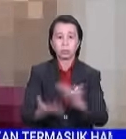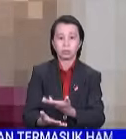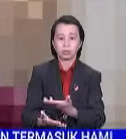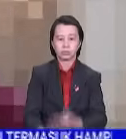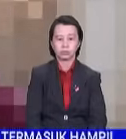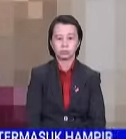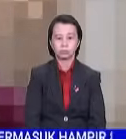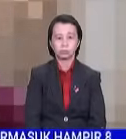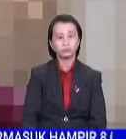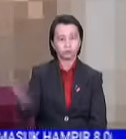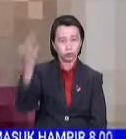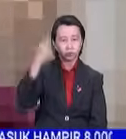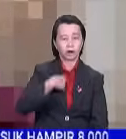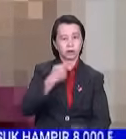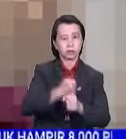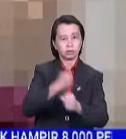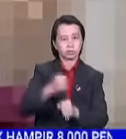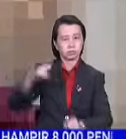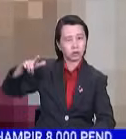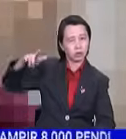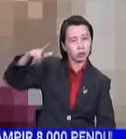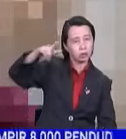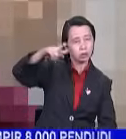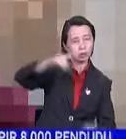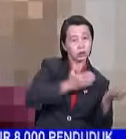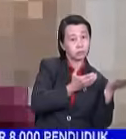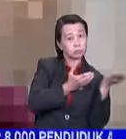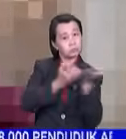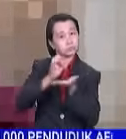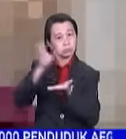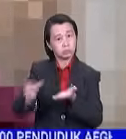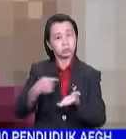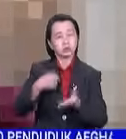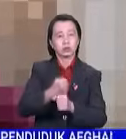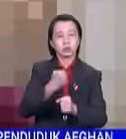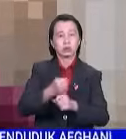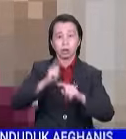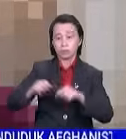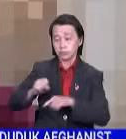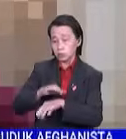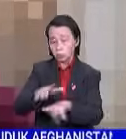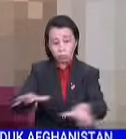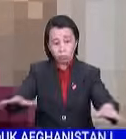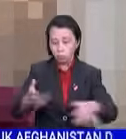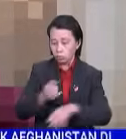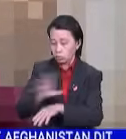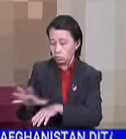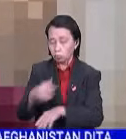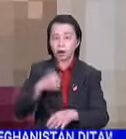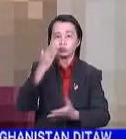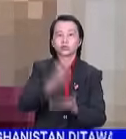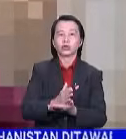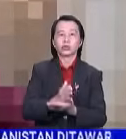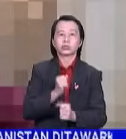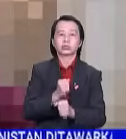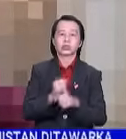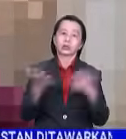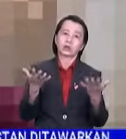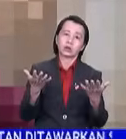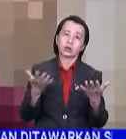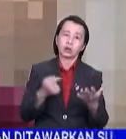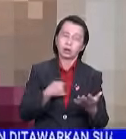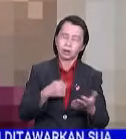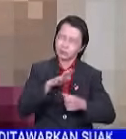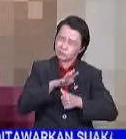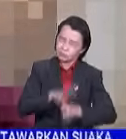bisa bekerja pakai seorang pramugara Hai tapi disebabkan copy ini saya diberhentikan masa itu memang stres ilah Isi